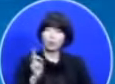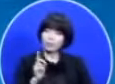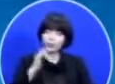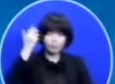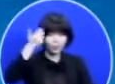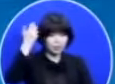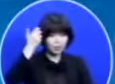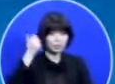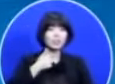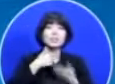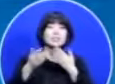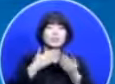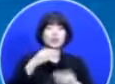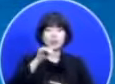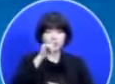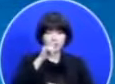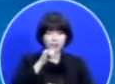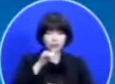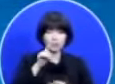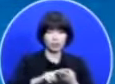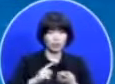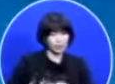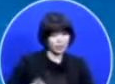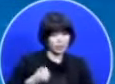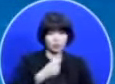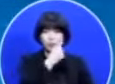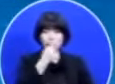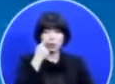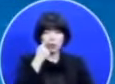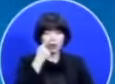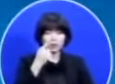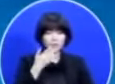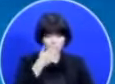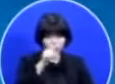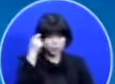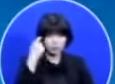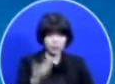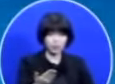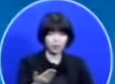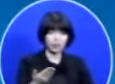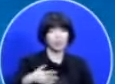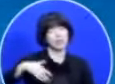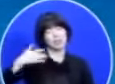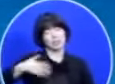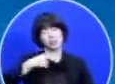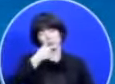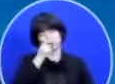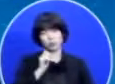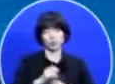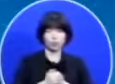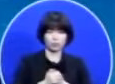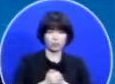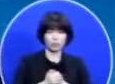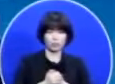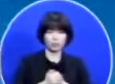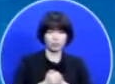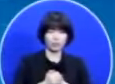체험이 있다는 것을 가지고 확정할 수 있는 것입니까 아직도 부족하다는 겁니다